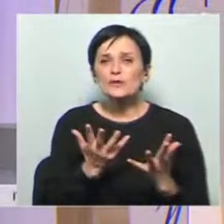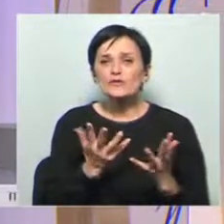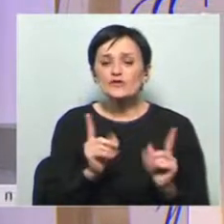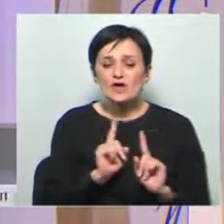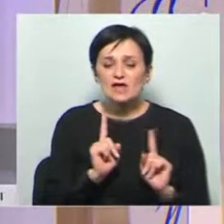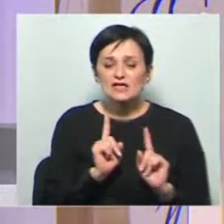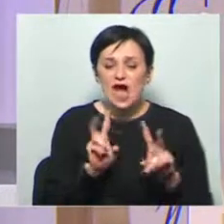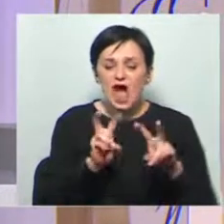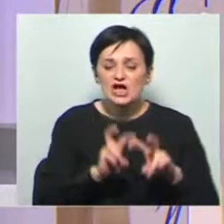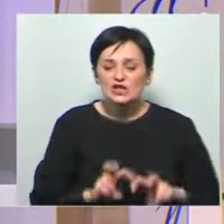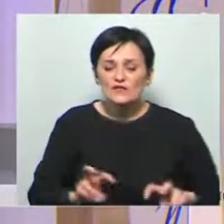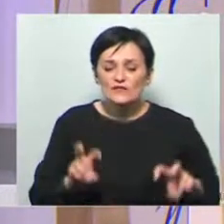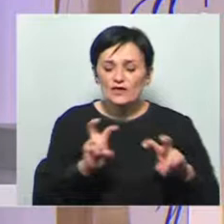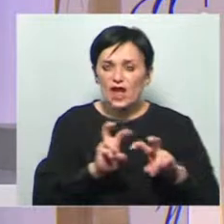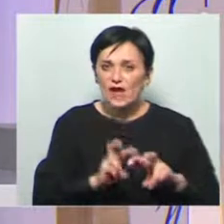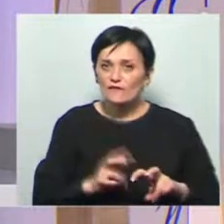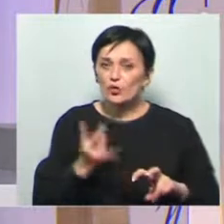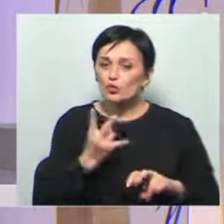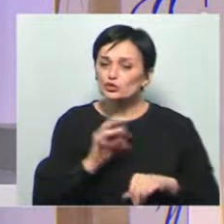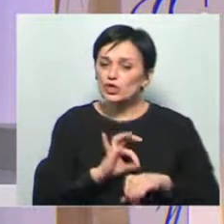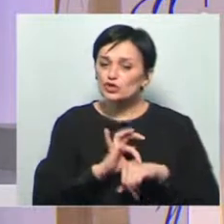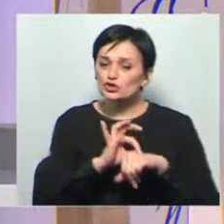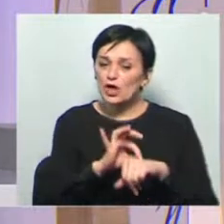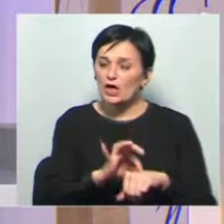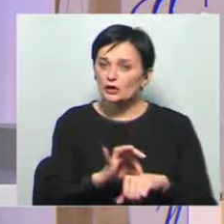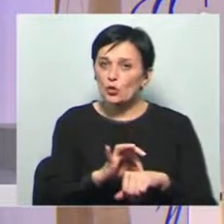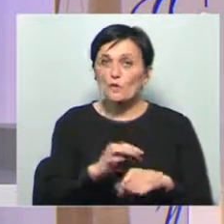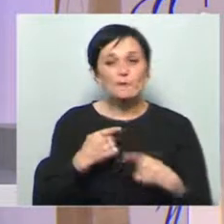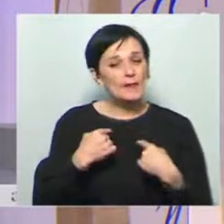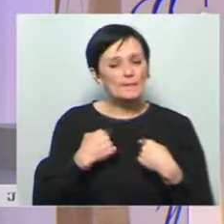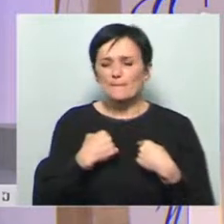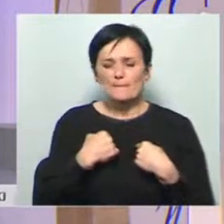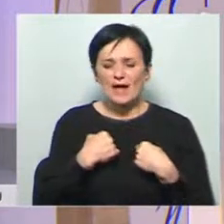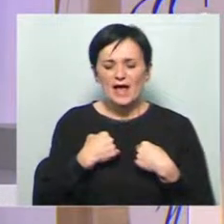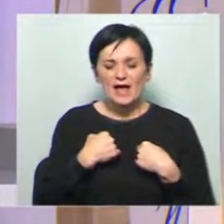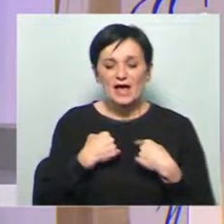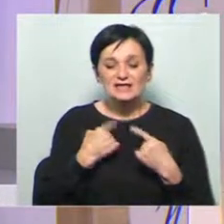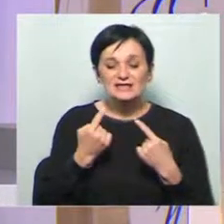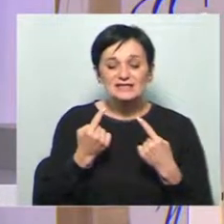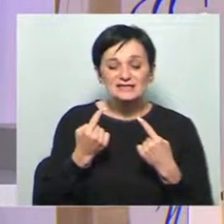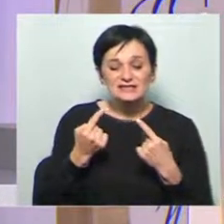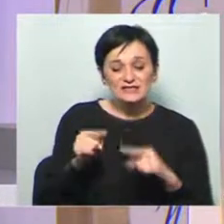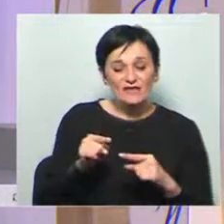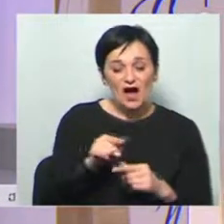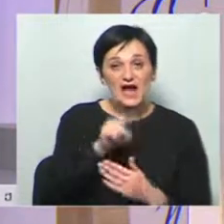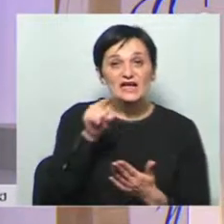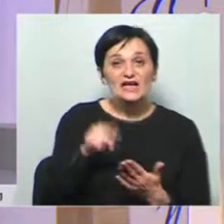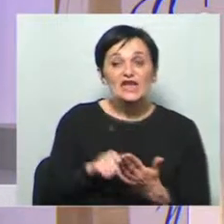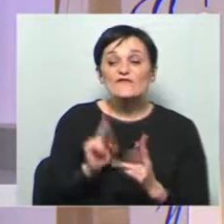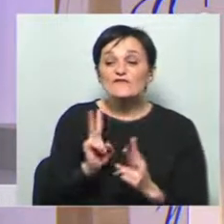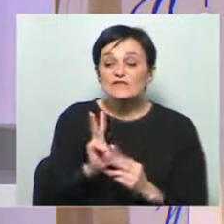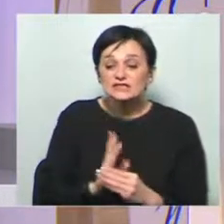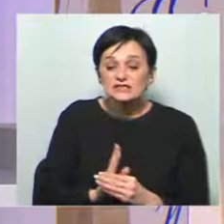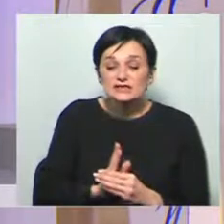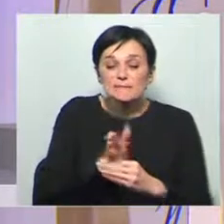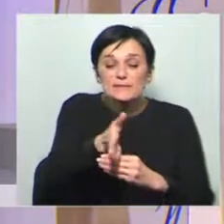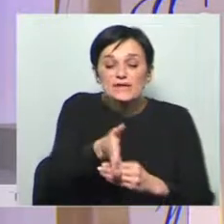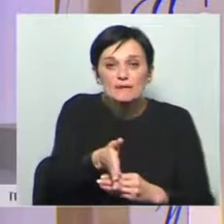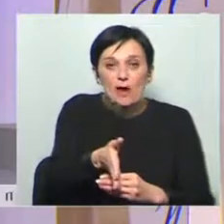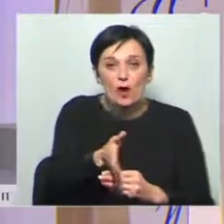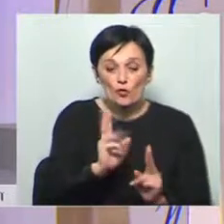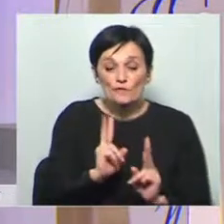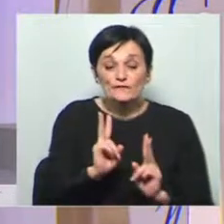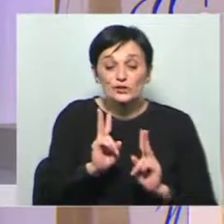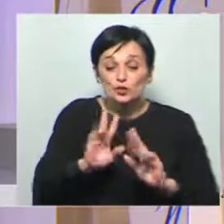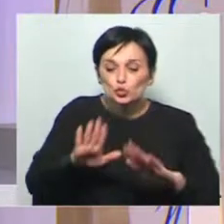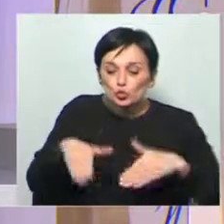რა ტიპის კვლევები უნდა ჩაიტაროს? მე უფრო სხვაგვარად დავსვამდი ალბათ კითხვას, ვის უნდა მიმართოს ალბათ და ვინ